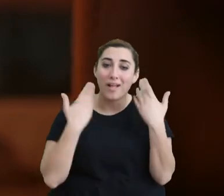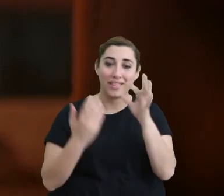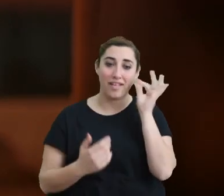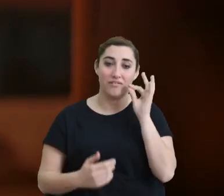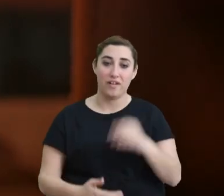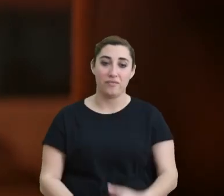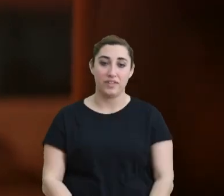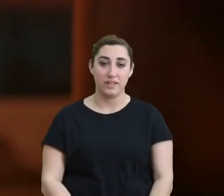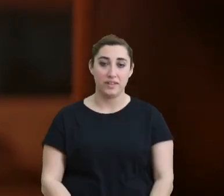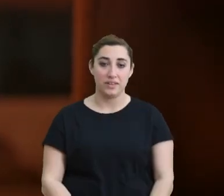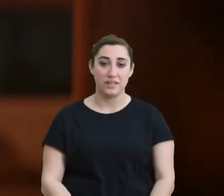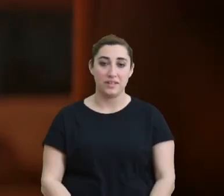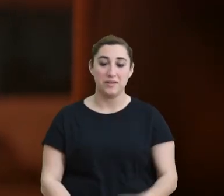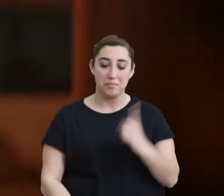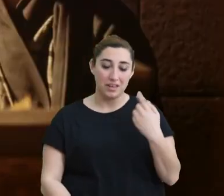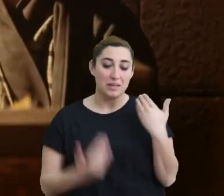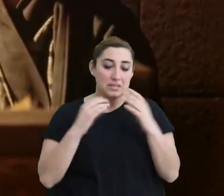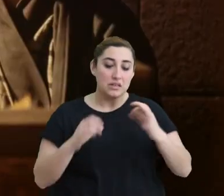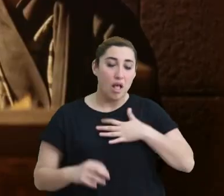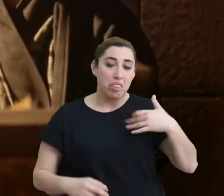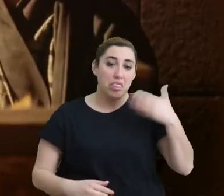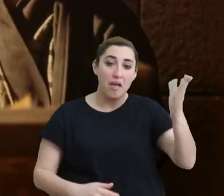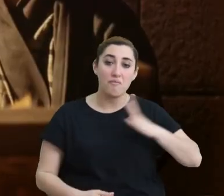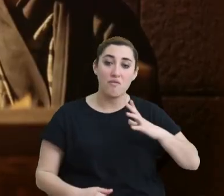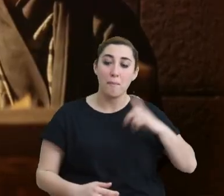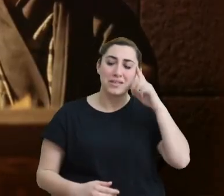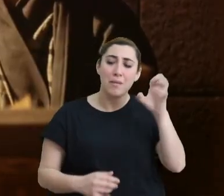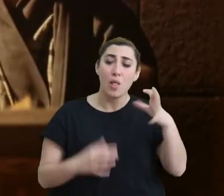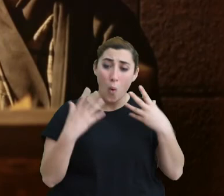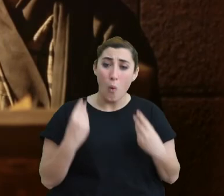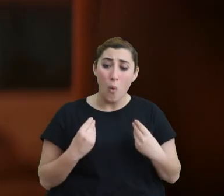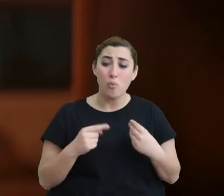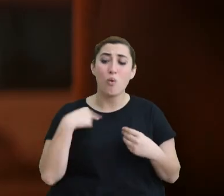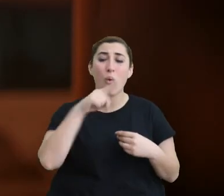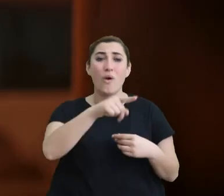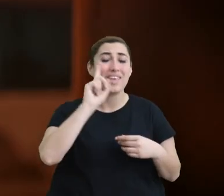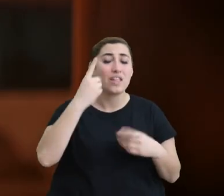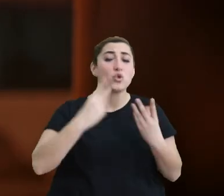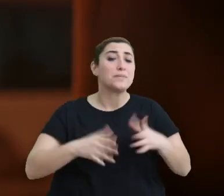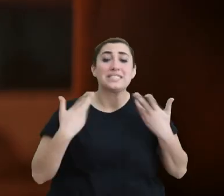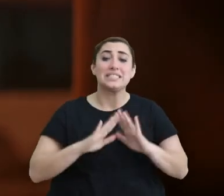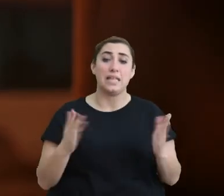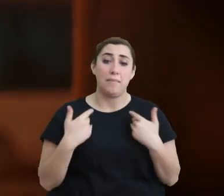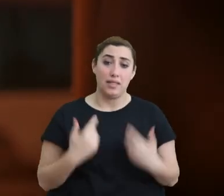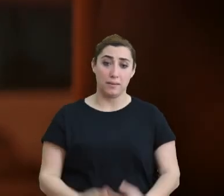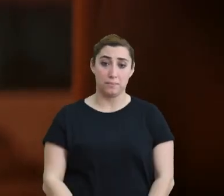Efendi. Bir garip anam vardır. Başımı belaya sokup onu yalnız koymak istemedim.